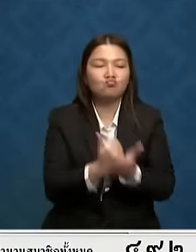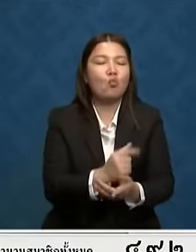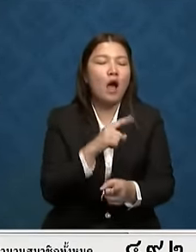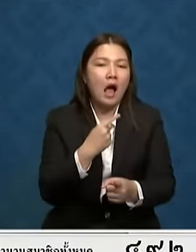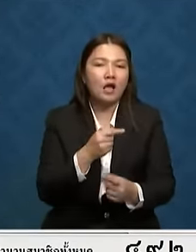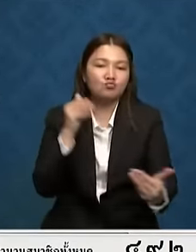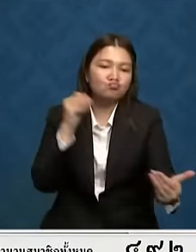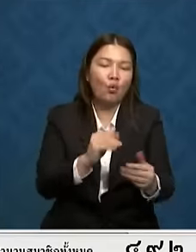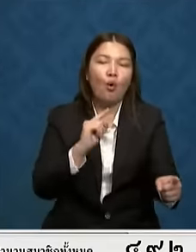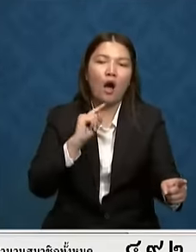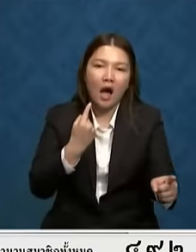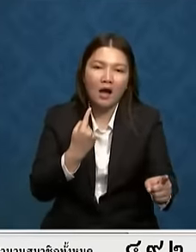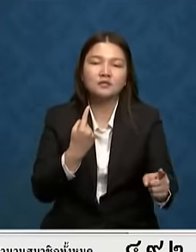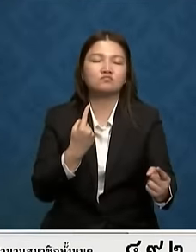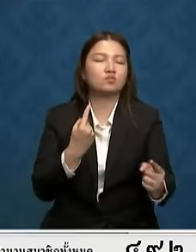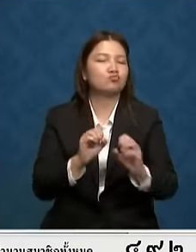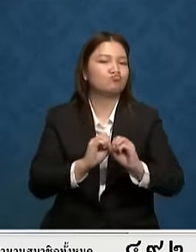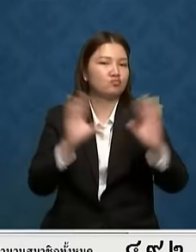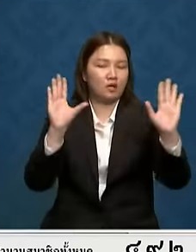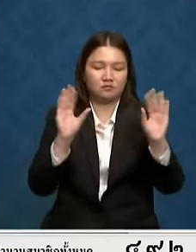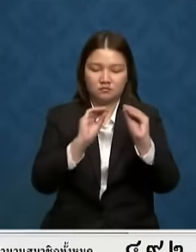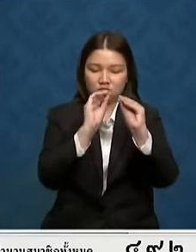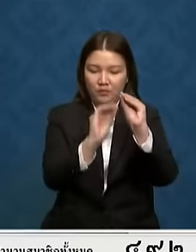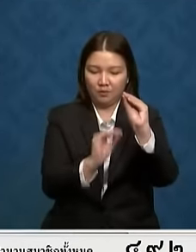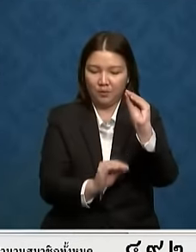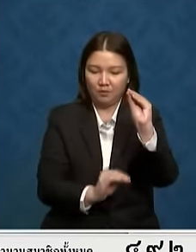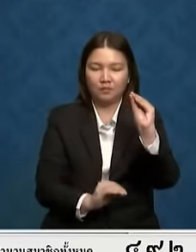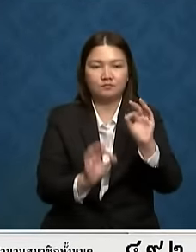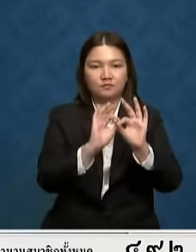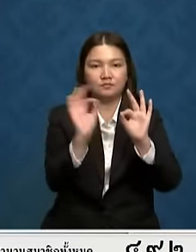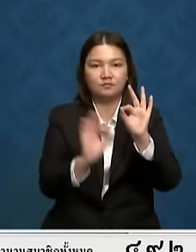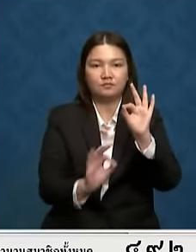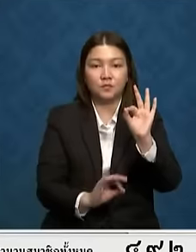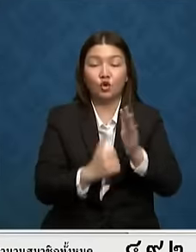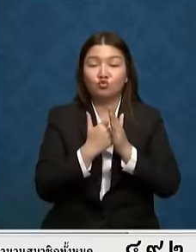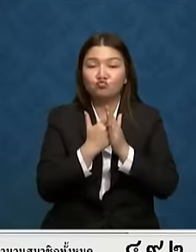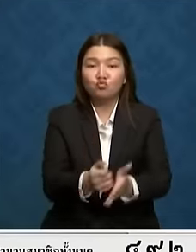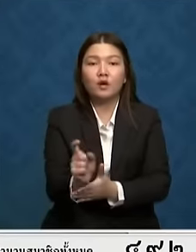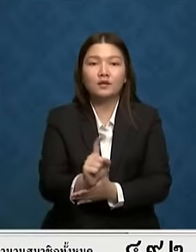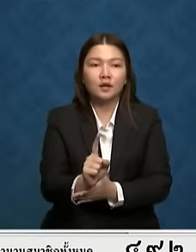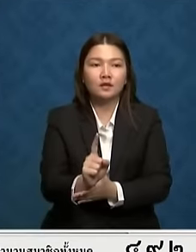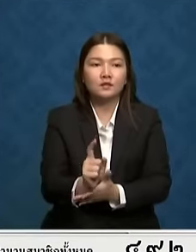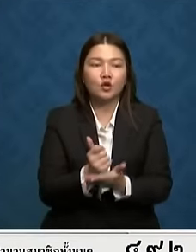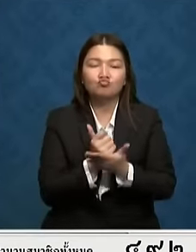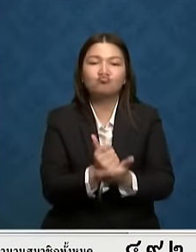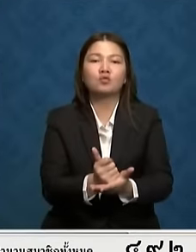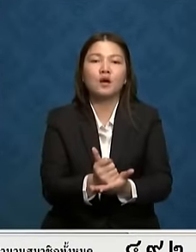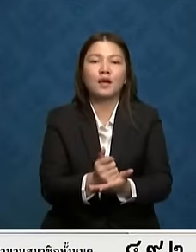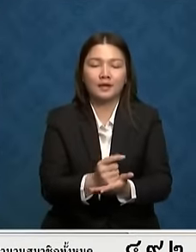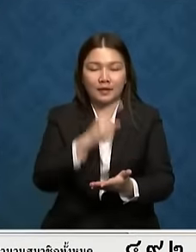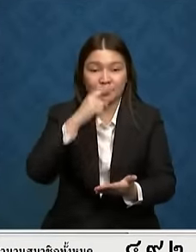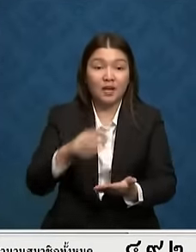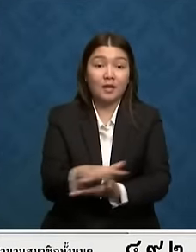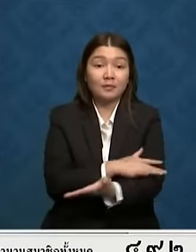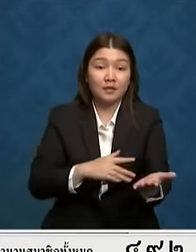วัตถุประสงค์อะไรที่จะมีผลต่อความสมัครสมานความประสัสามัคคีและความ